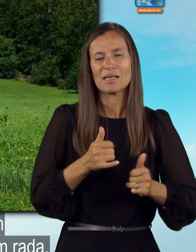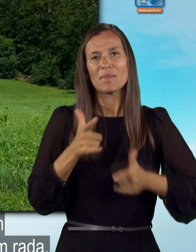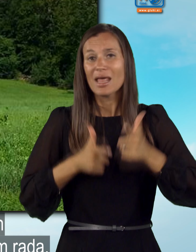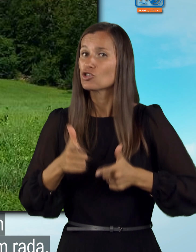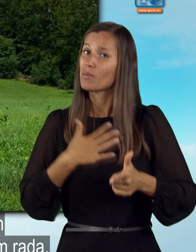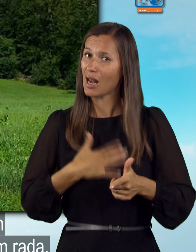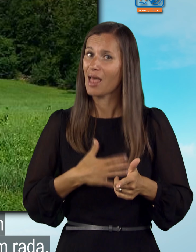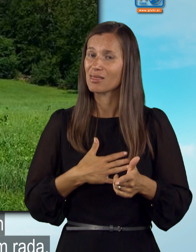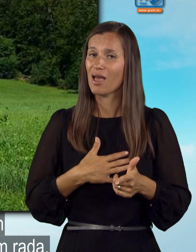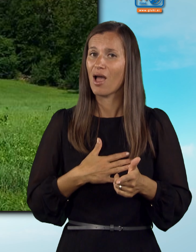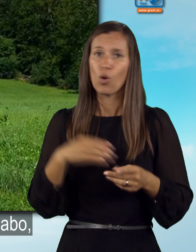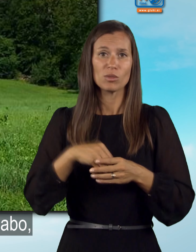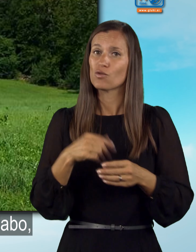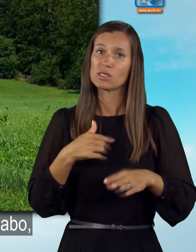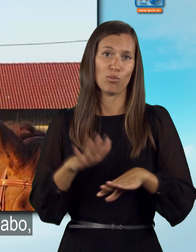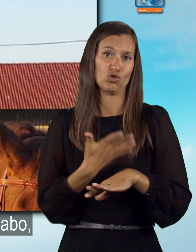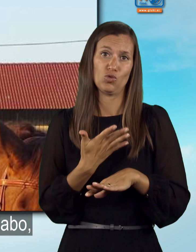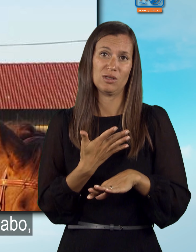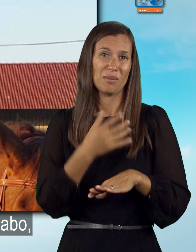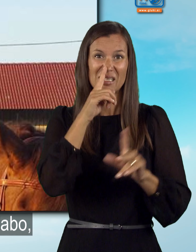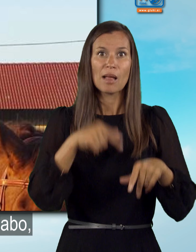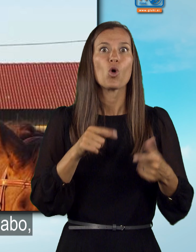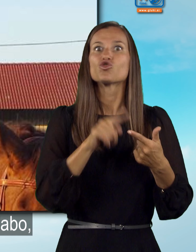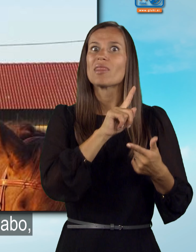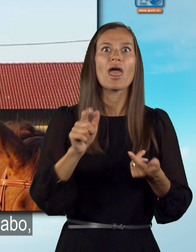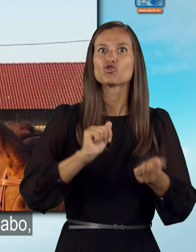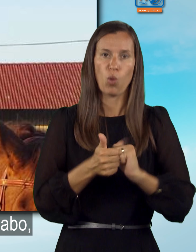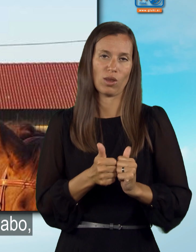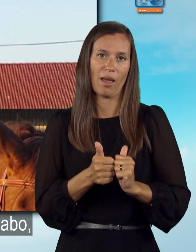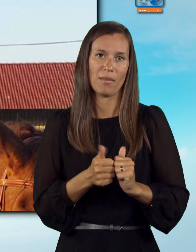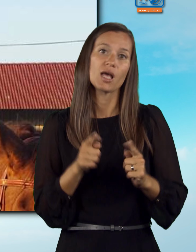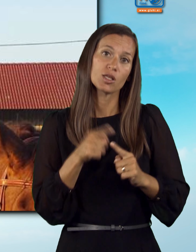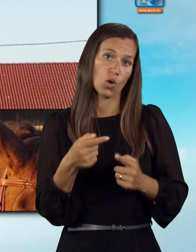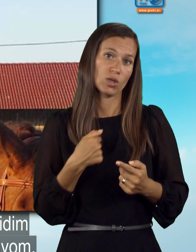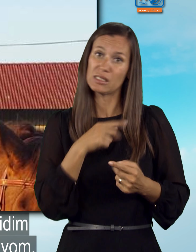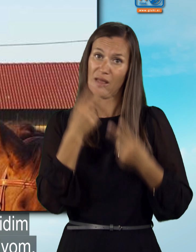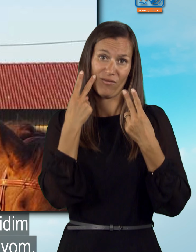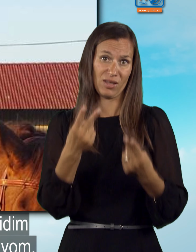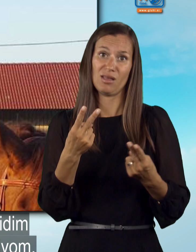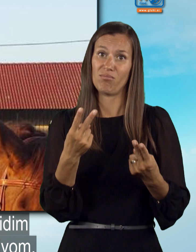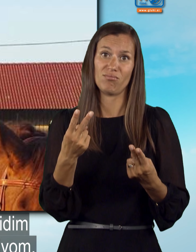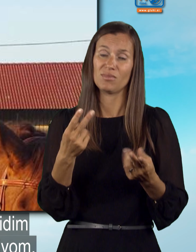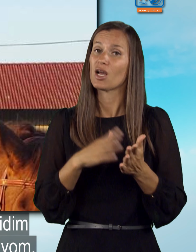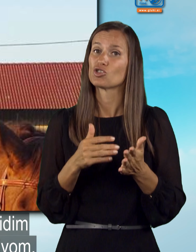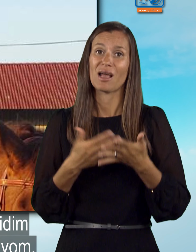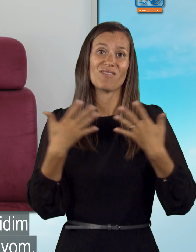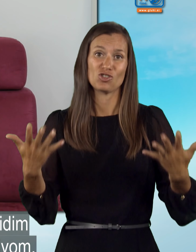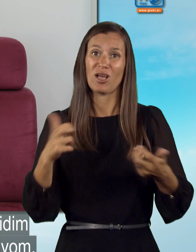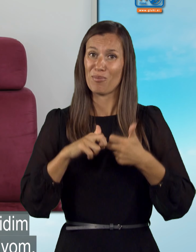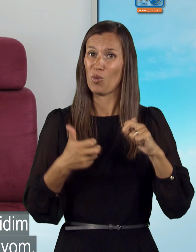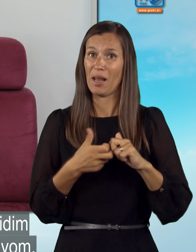kolesom, tečem rada. Tako da praktično počutim se slabo, če ne športam. Tako da jaz pravzaprav ne vidim